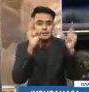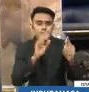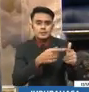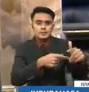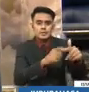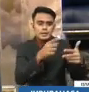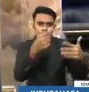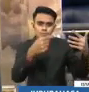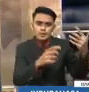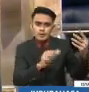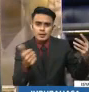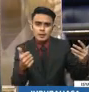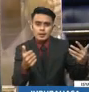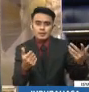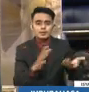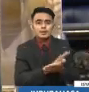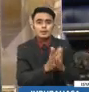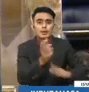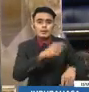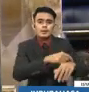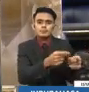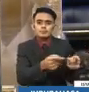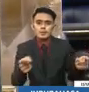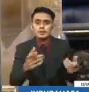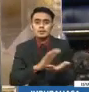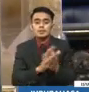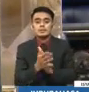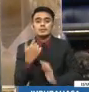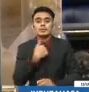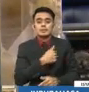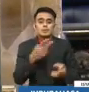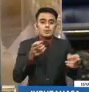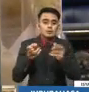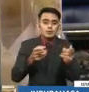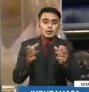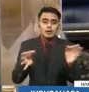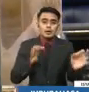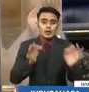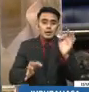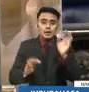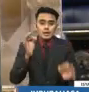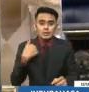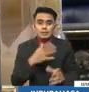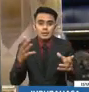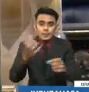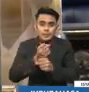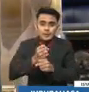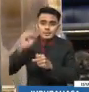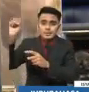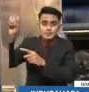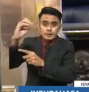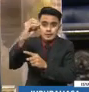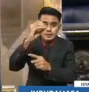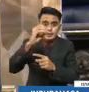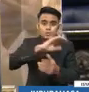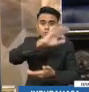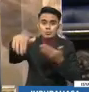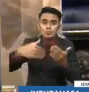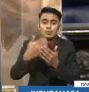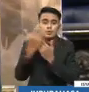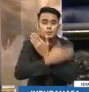masa. Sebab tu kalau boleh, maknanya saya sebut tadi, kita tengah berusaha kalau kita dapat satelit seluruh negara, dari segi bajetnya